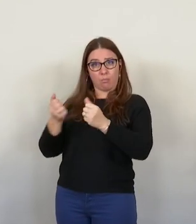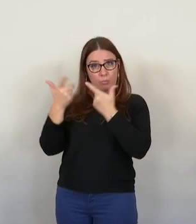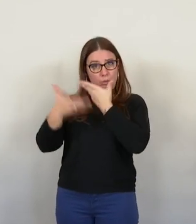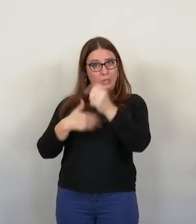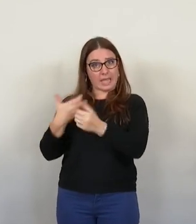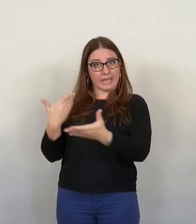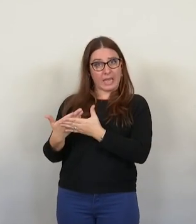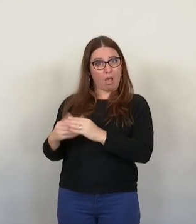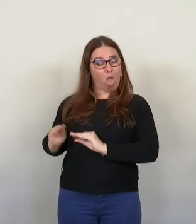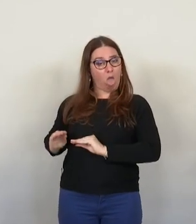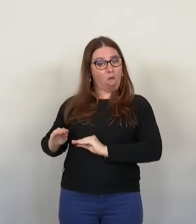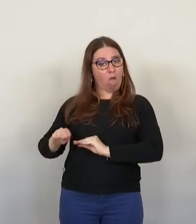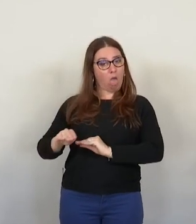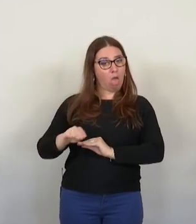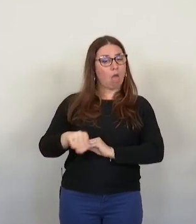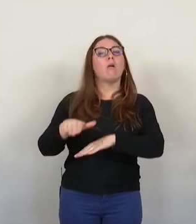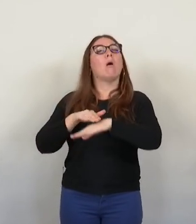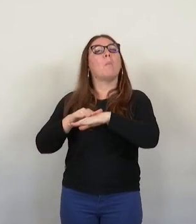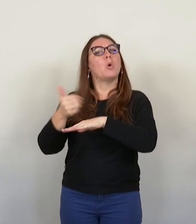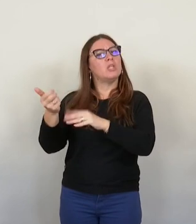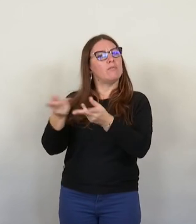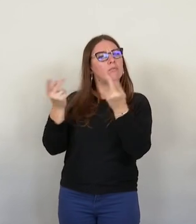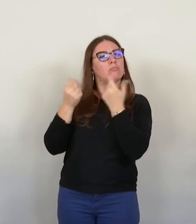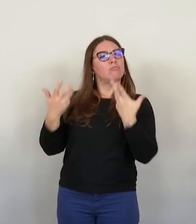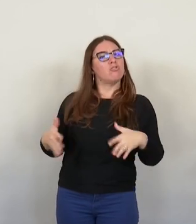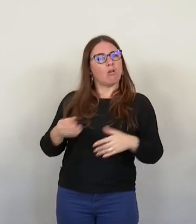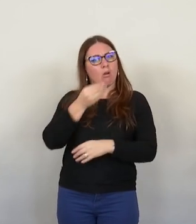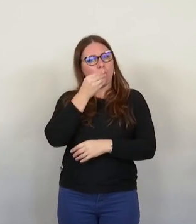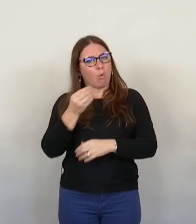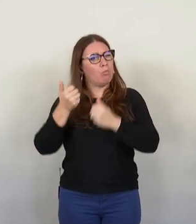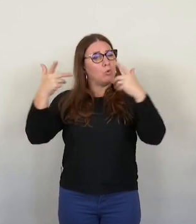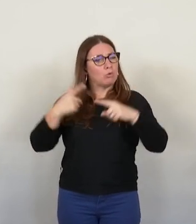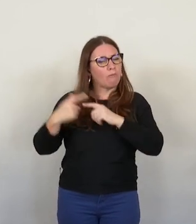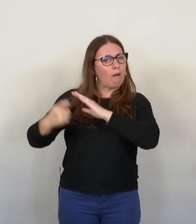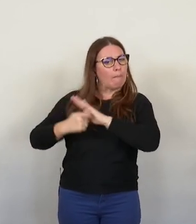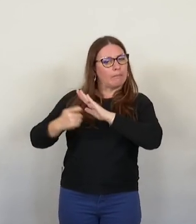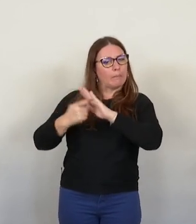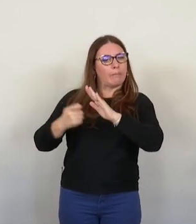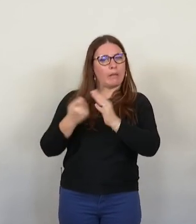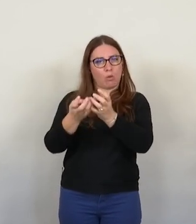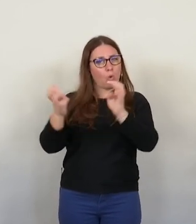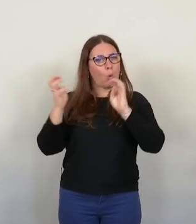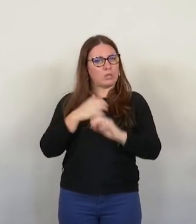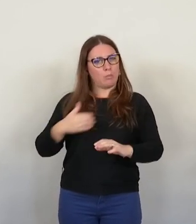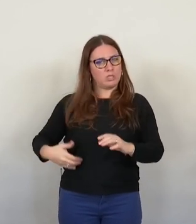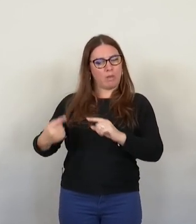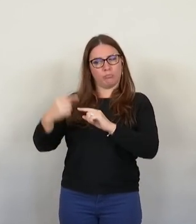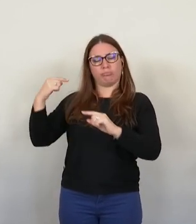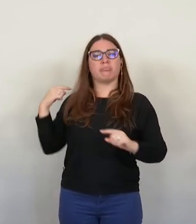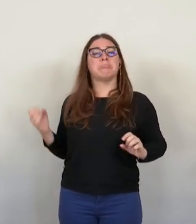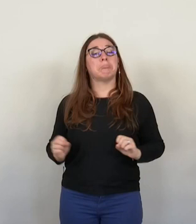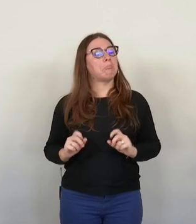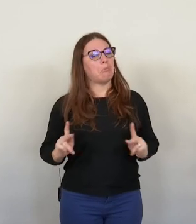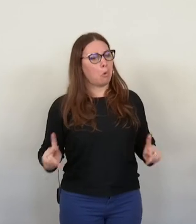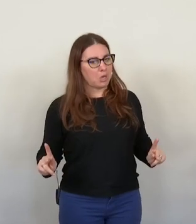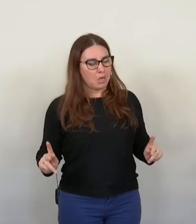on le fait pas pour des raisons qui ont été évoqué dans ce conseil municipal à plusieurs reprises dans les conseils municipaux précédents et qu'importe ça